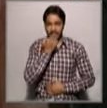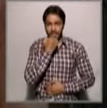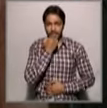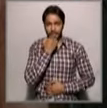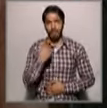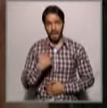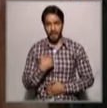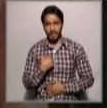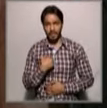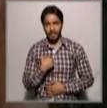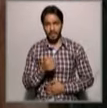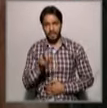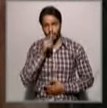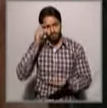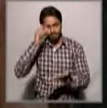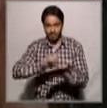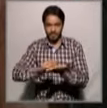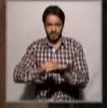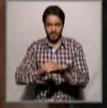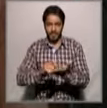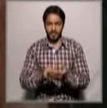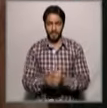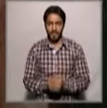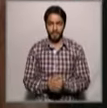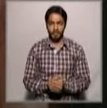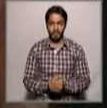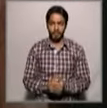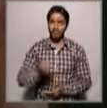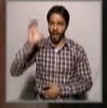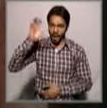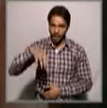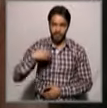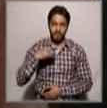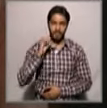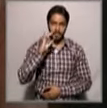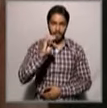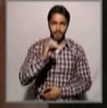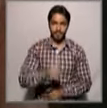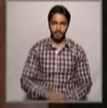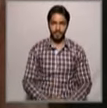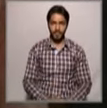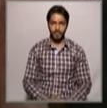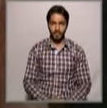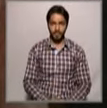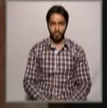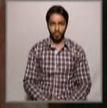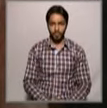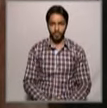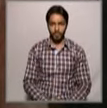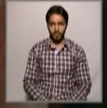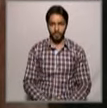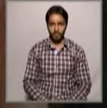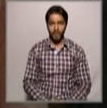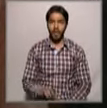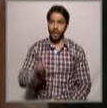للزور وللسخونه. طب عمرها عمرها احنا عملنا تحاليل اكتر من 10,000 جنيه، يقول لك لا. يا رب يرحمها،